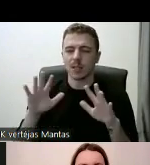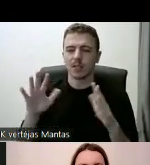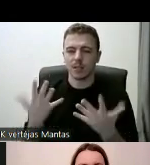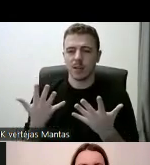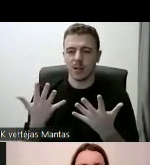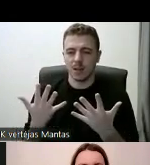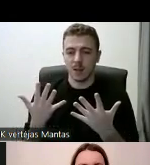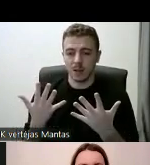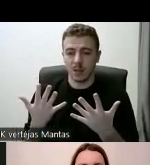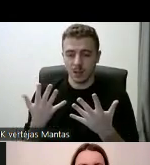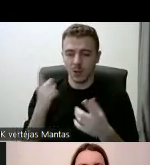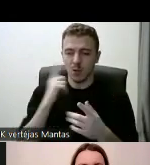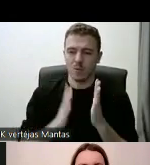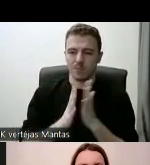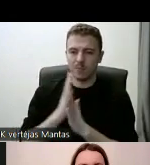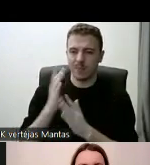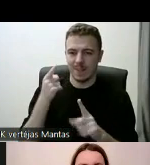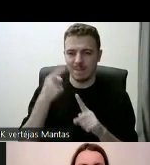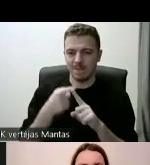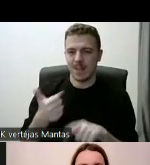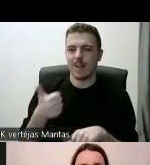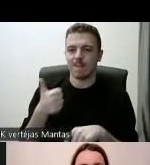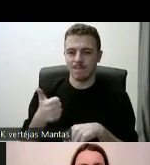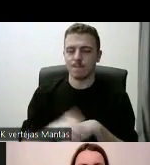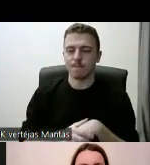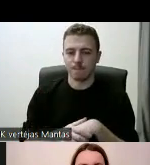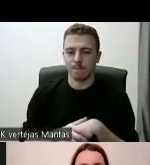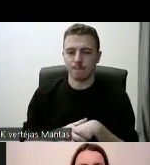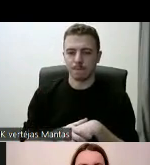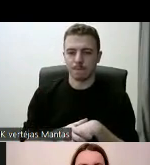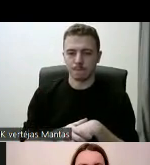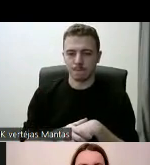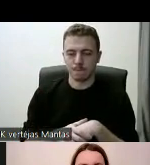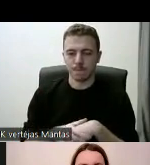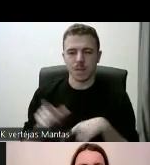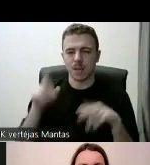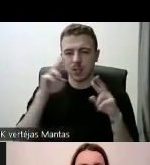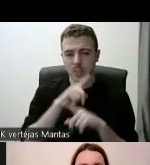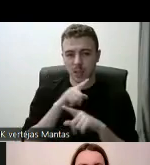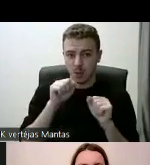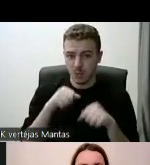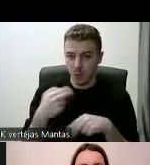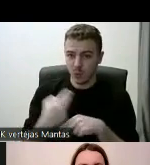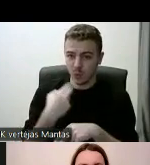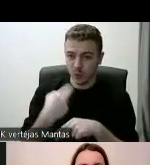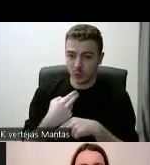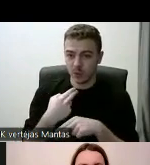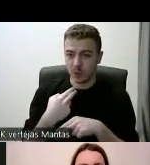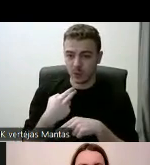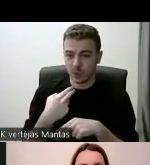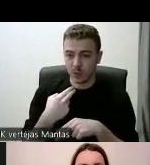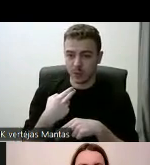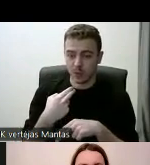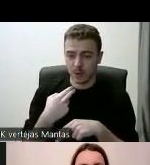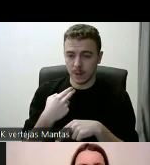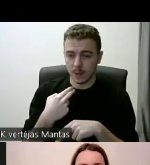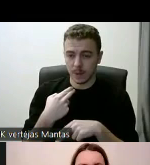būtų siekiama pažangos. Ar tos klaidos galėtų būti kliūtimis jūsų kelyje?